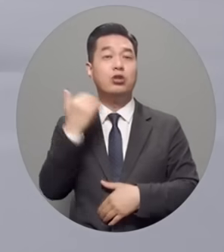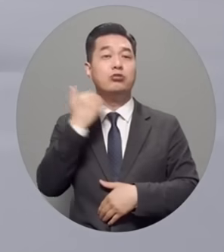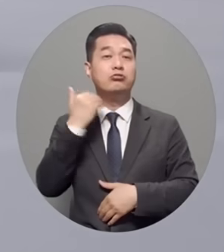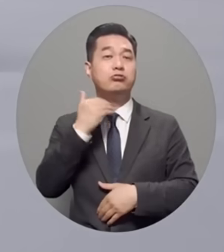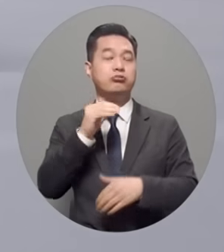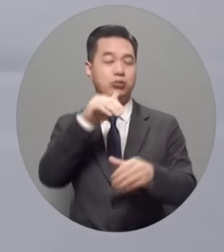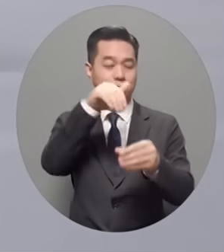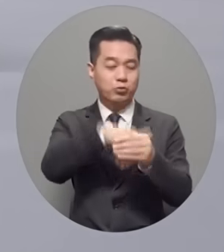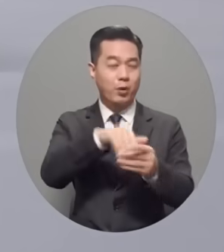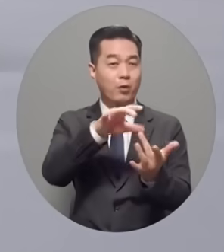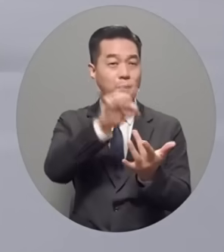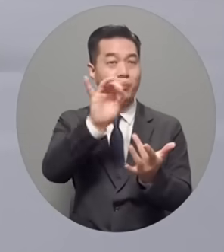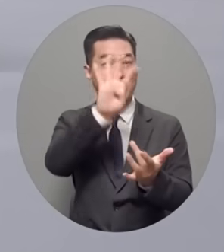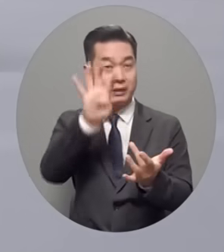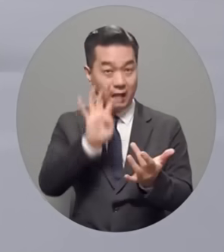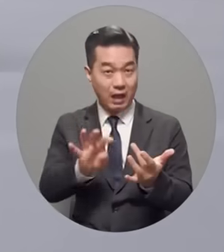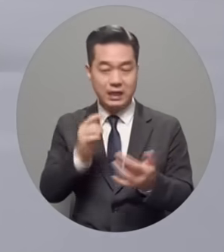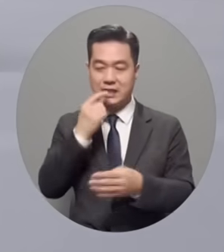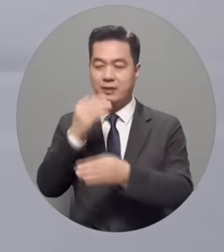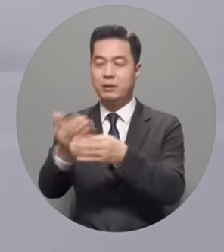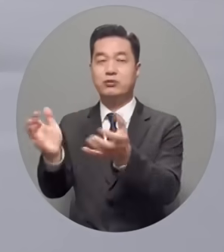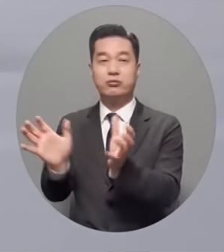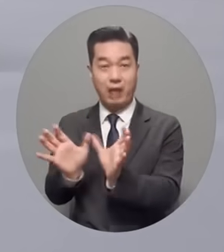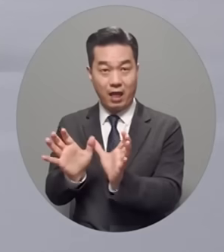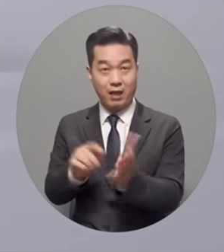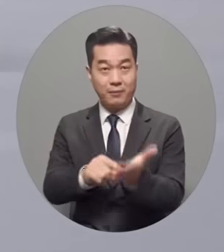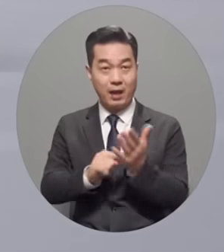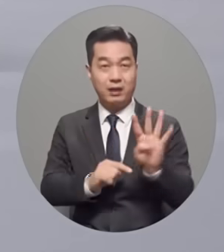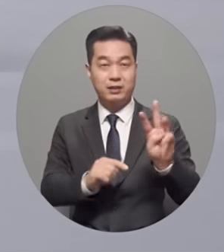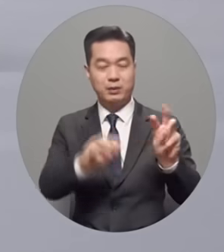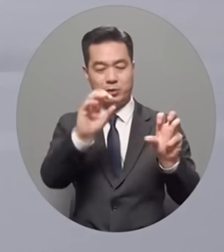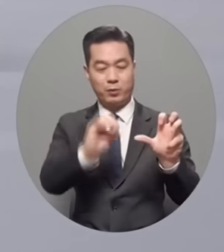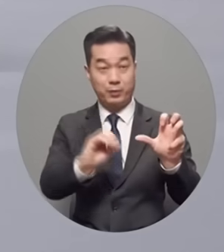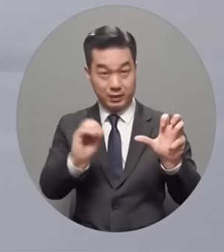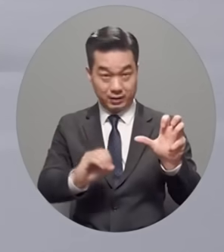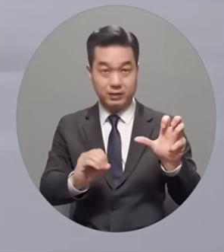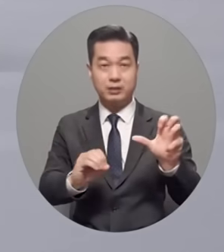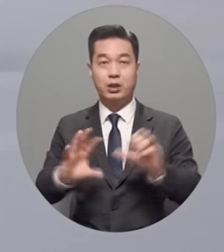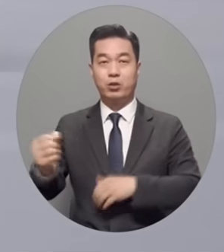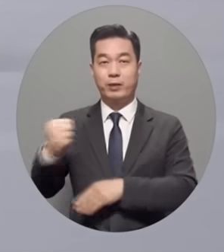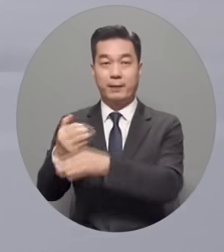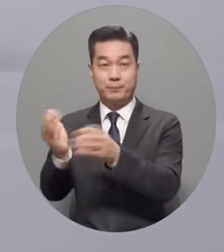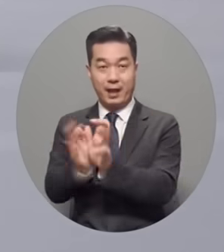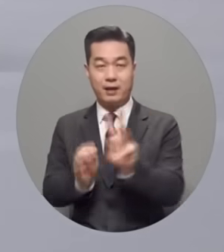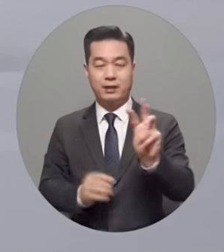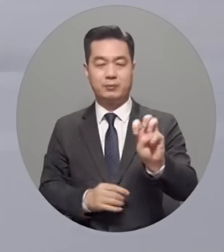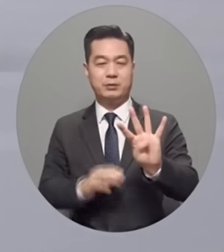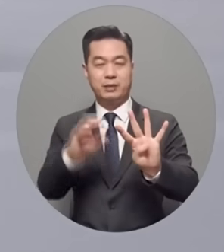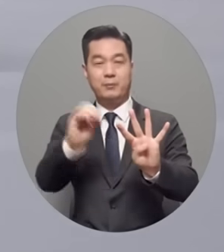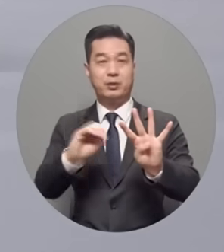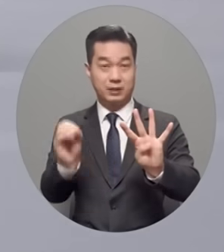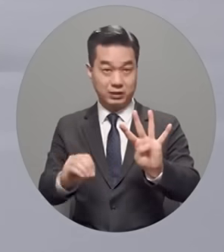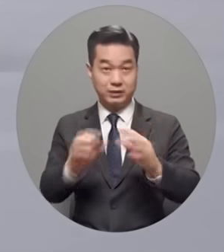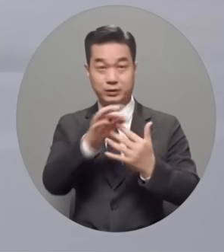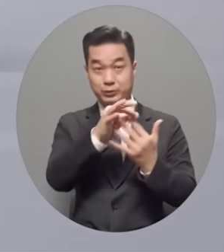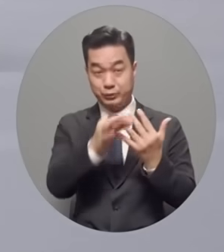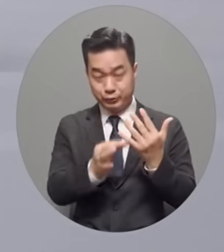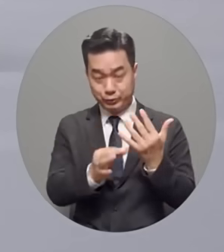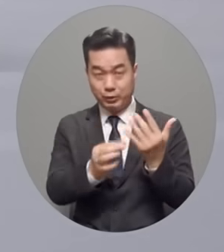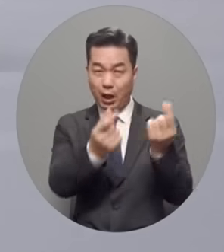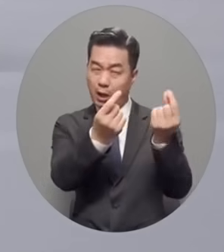투표할지에 대해선 더불어민주당을 찍겠다는 응답이 35%, 국민의힘 34%로 오차 범위